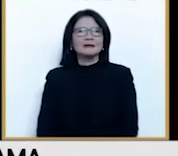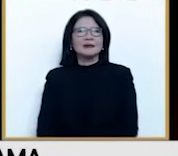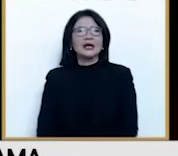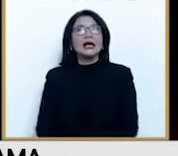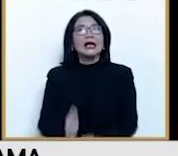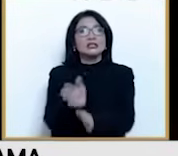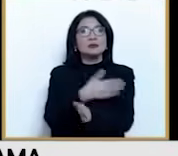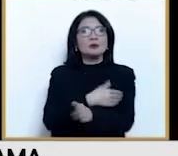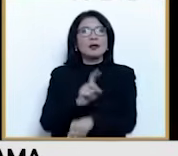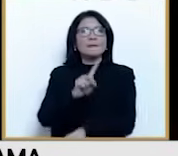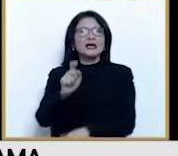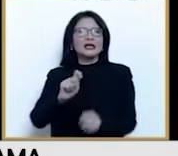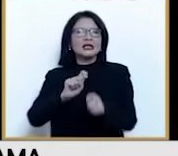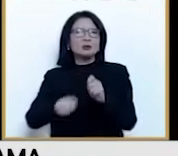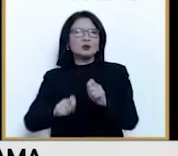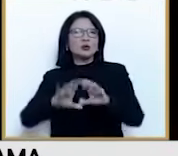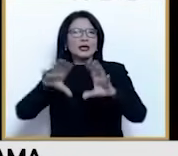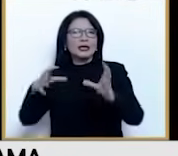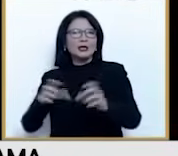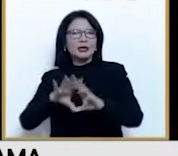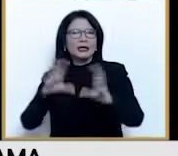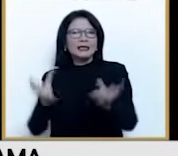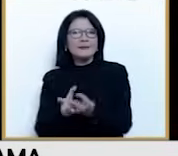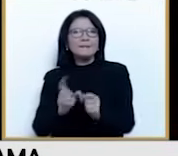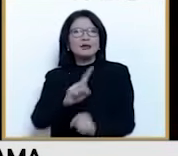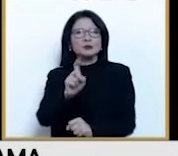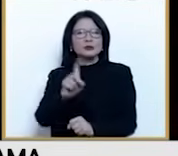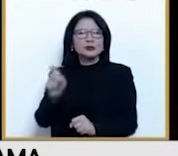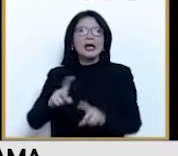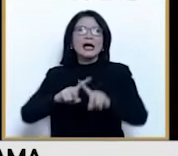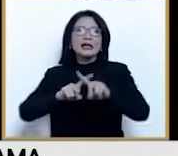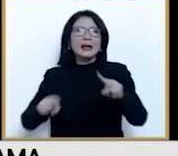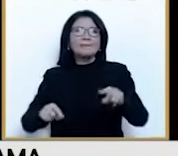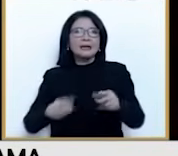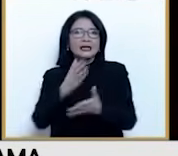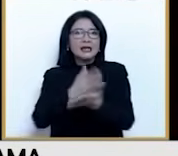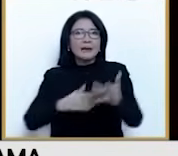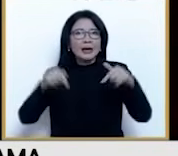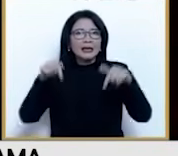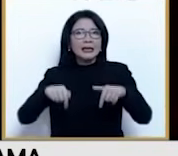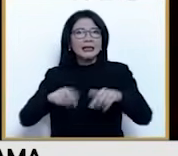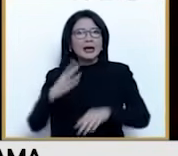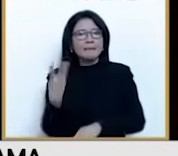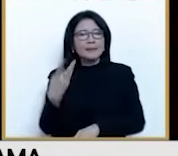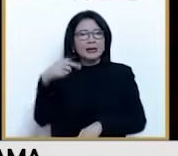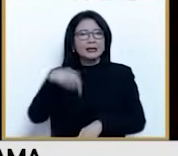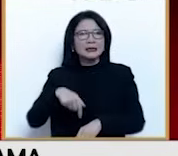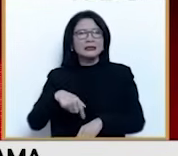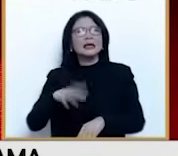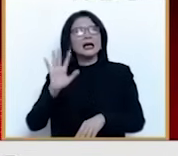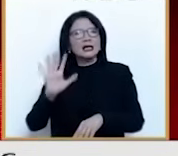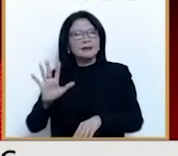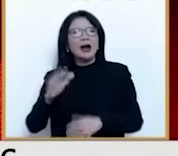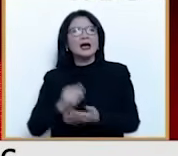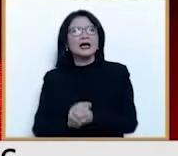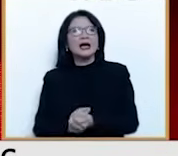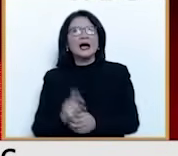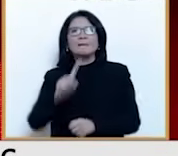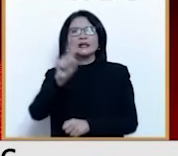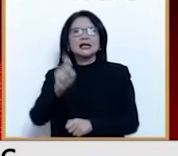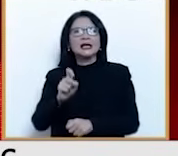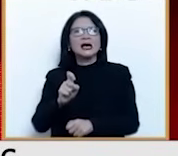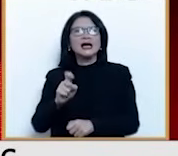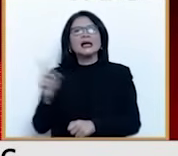segmen sebelumnya pertanyaan dibuat oleh tim panelis. Namun di segmen keempat dan juga kelima, pertanyaan